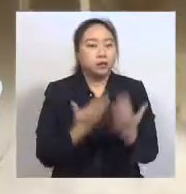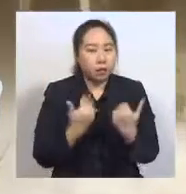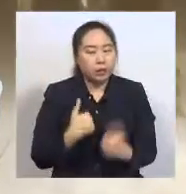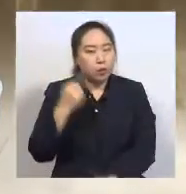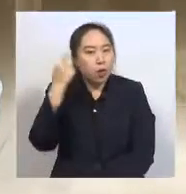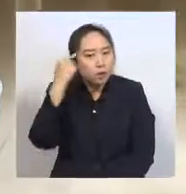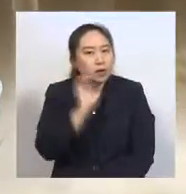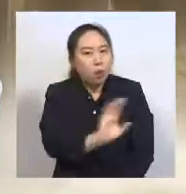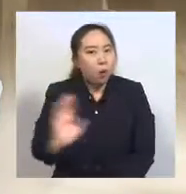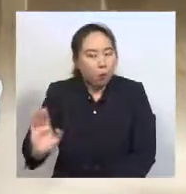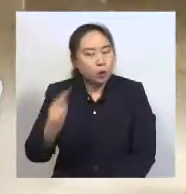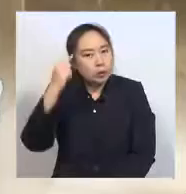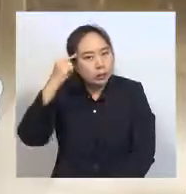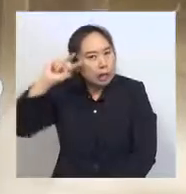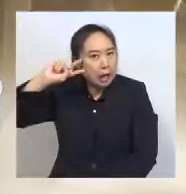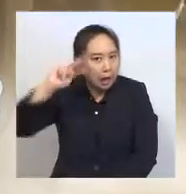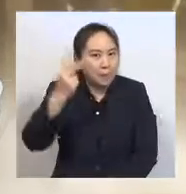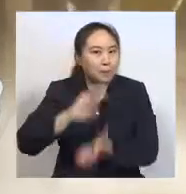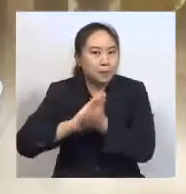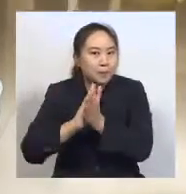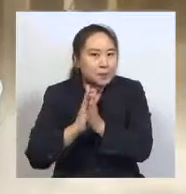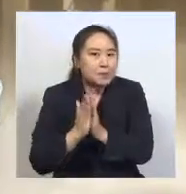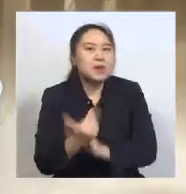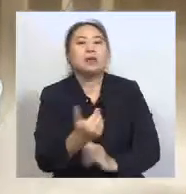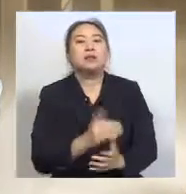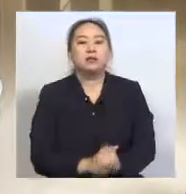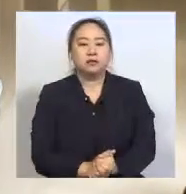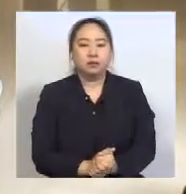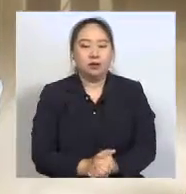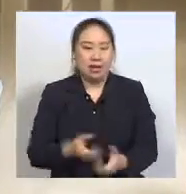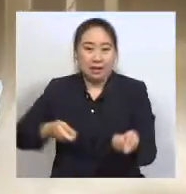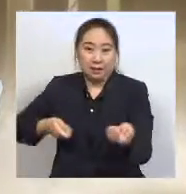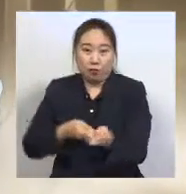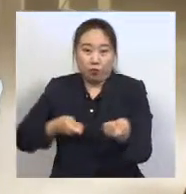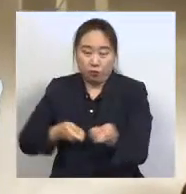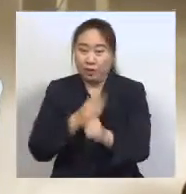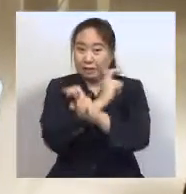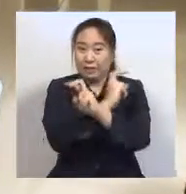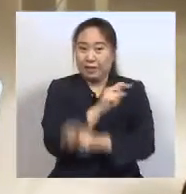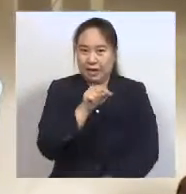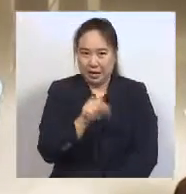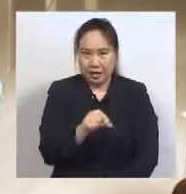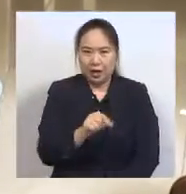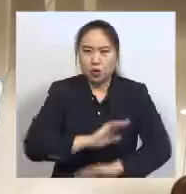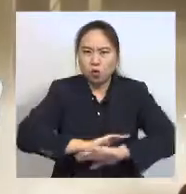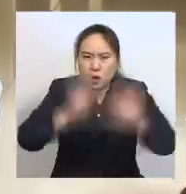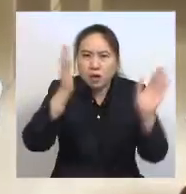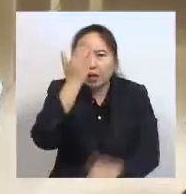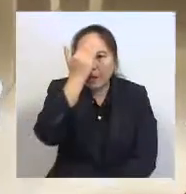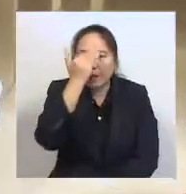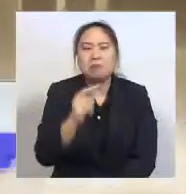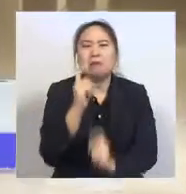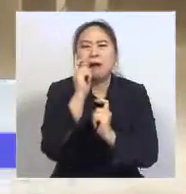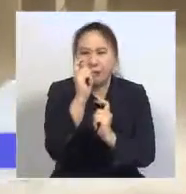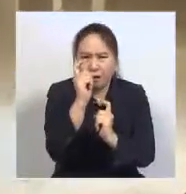ทัศนคติเปลี่ยนความคิดของชาวบ้านให้ได้ว่าสารตัวนี้ที่เขายกเลิกอ่ะโทษของเขาอันตรายแค่ไห